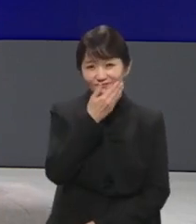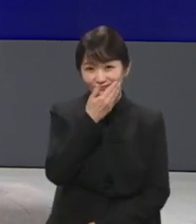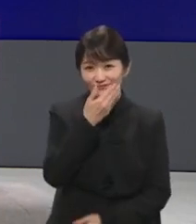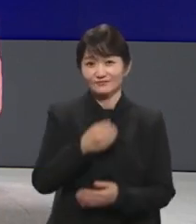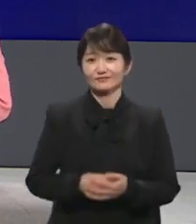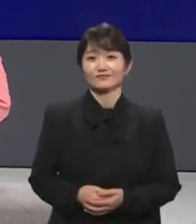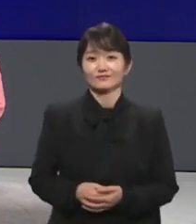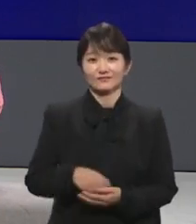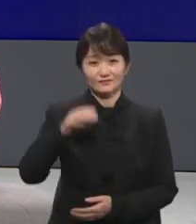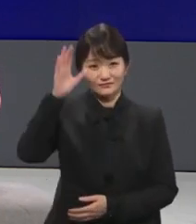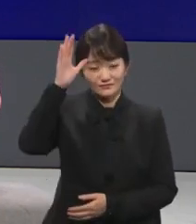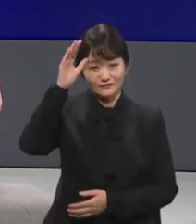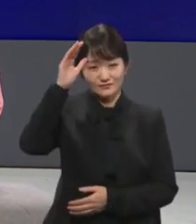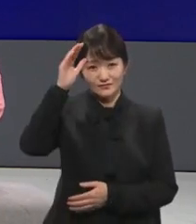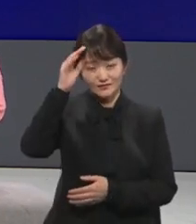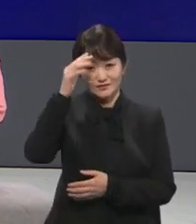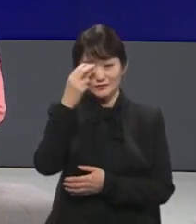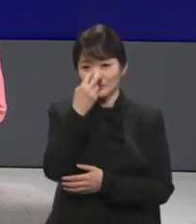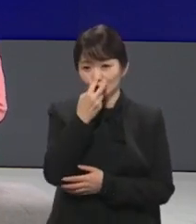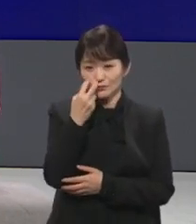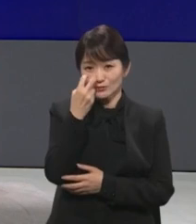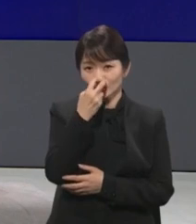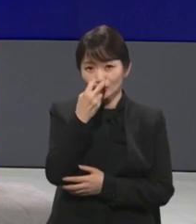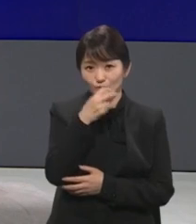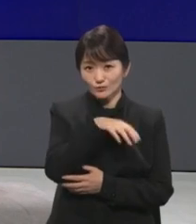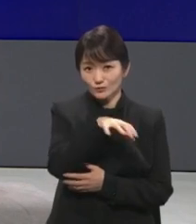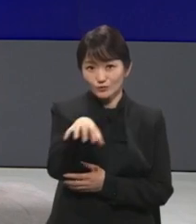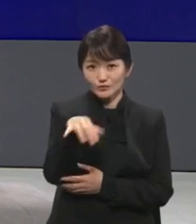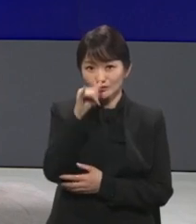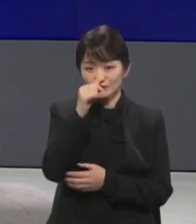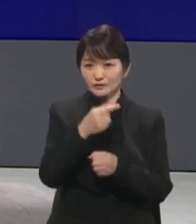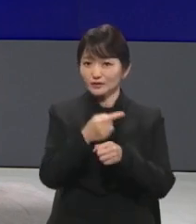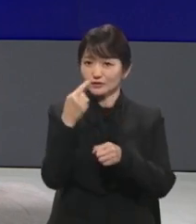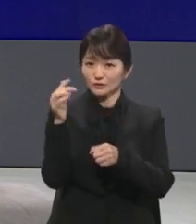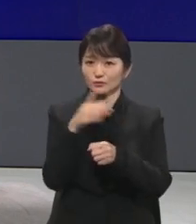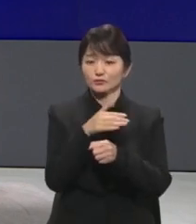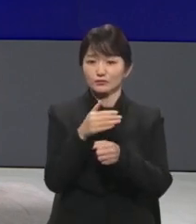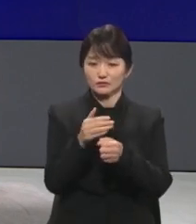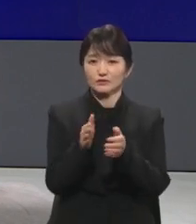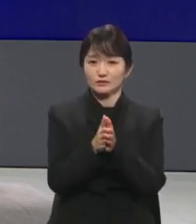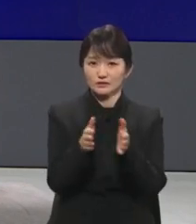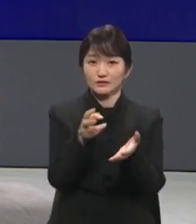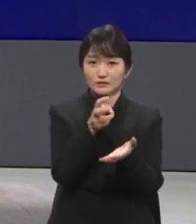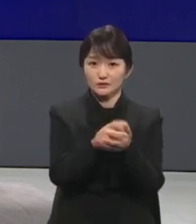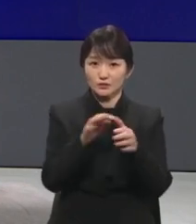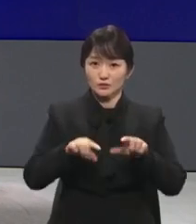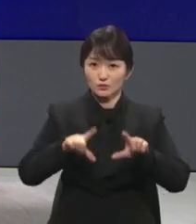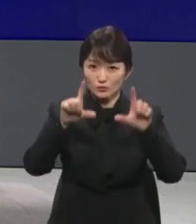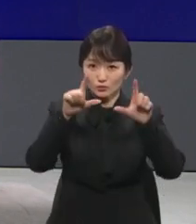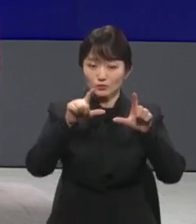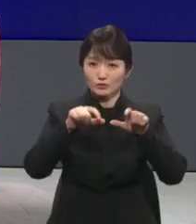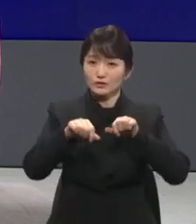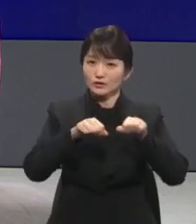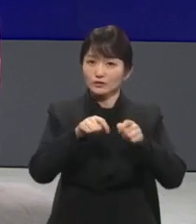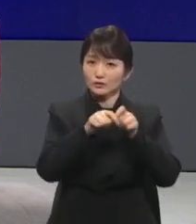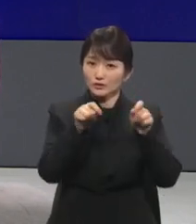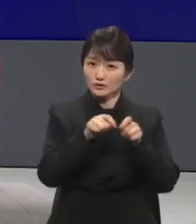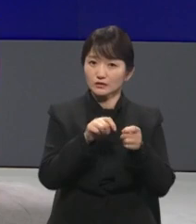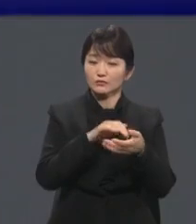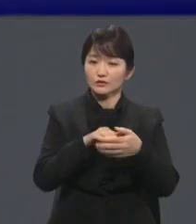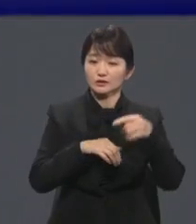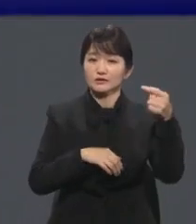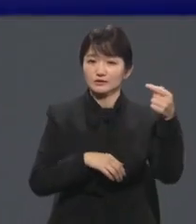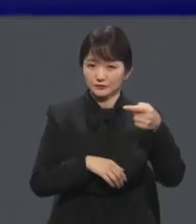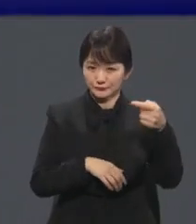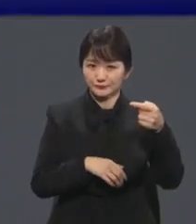순찰대가 동네마다 있나요 그게요네 있습니다 작년부터 생긴 제도인데요 오해만 활동하는 팀이 총 1팀 정도 된다고 합니다 또